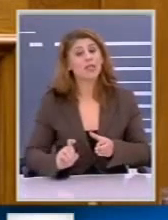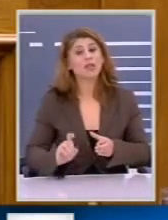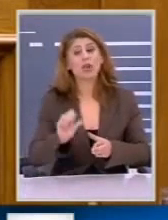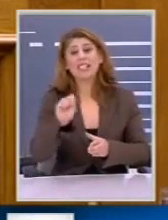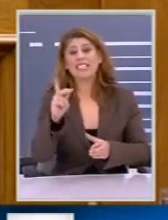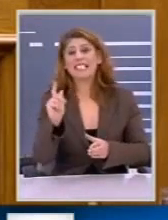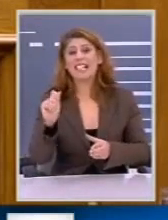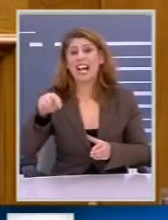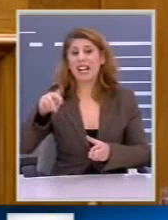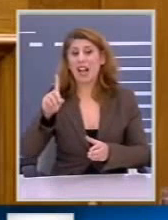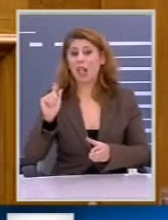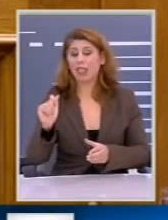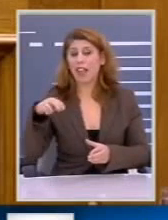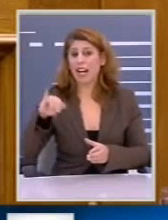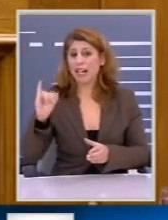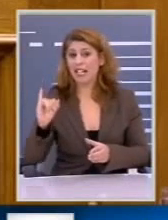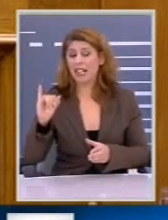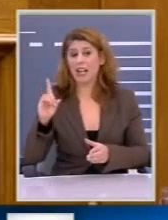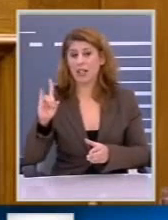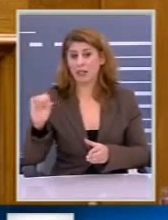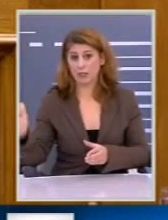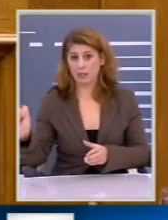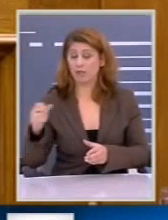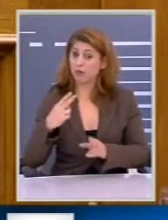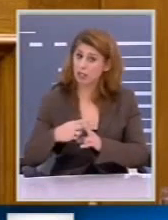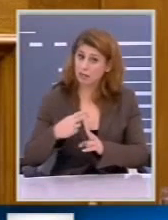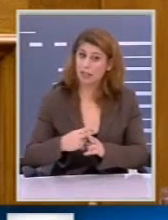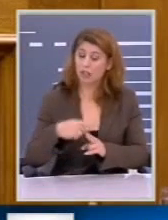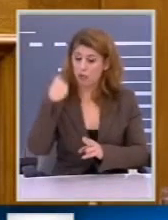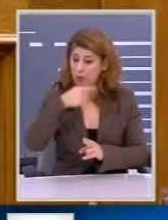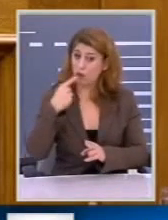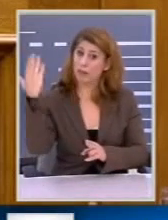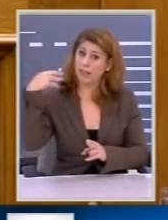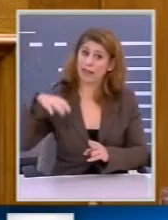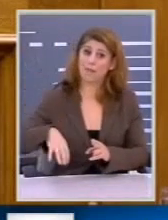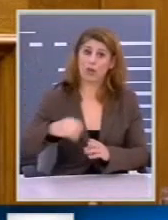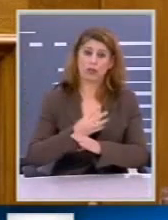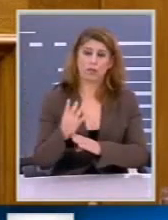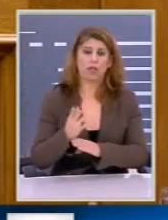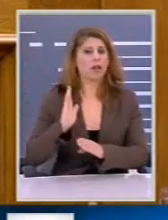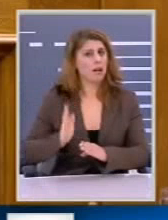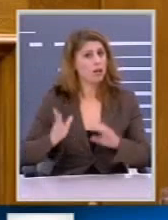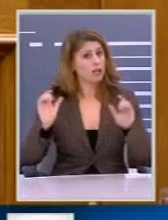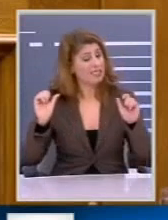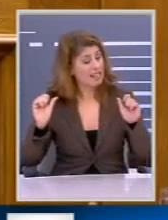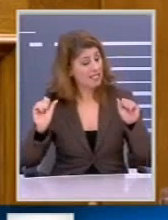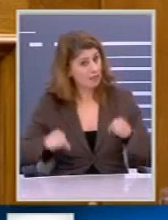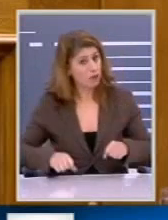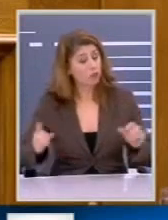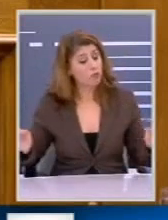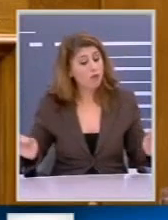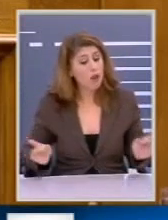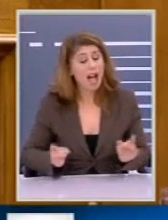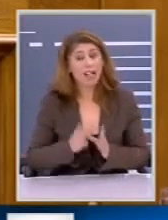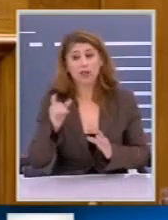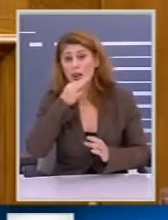που από ό,τι είδαμε έχει εγγραφεί στους ομιλητές και ήταν σημαίνον στέλεχος στην εποχή εκείνη, να μπορέσει σήμερα να συνενέσει τουλάχιστον στην